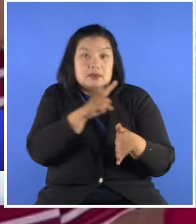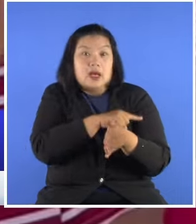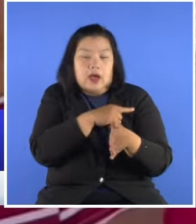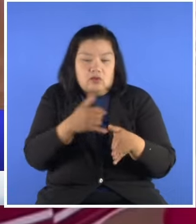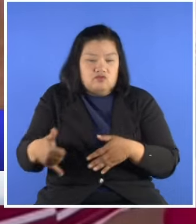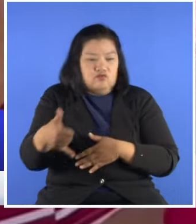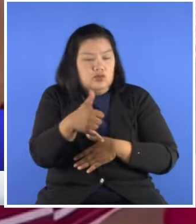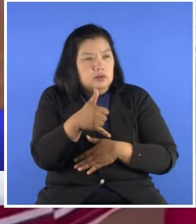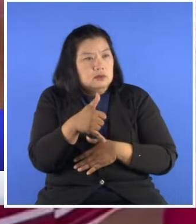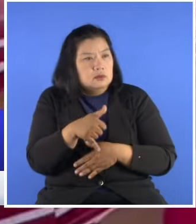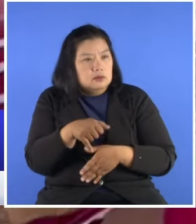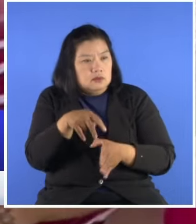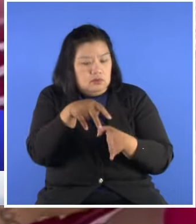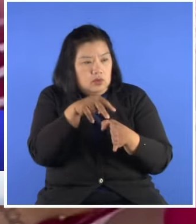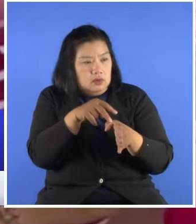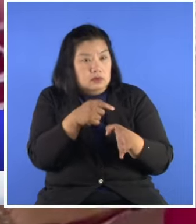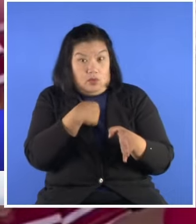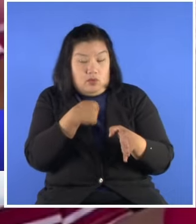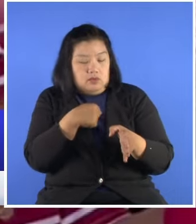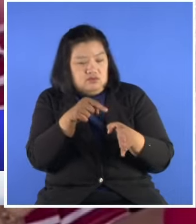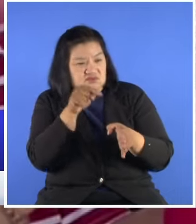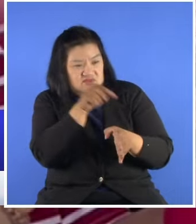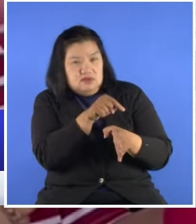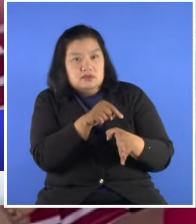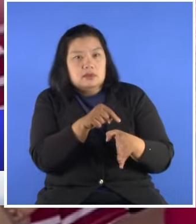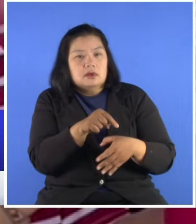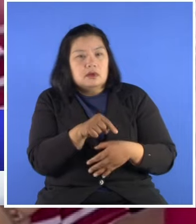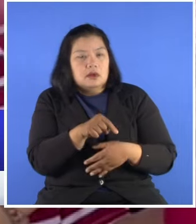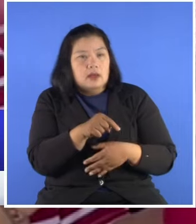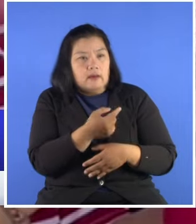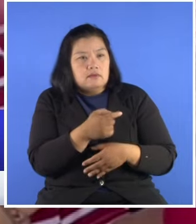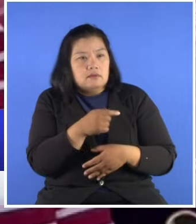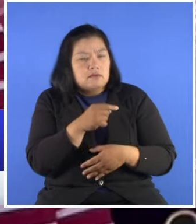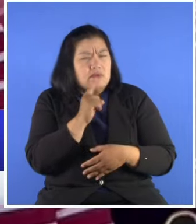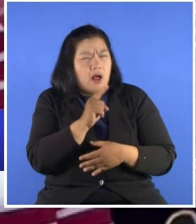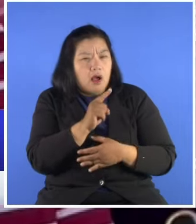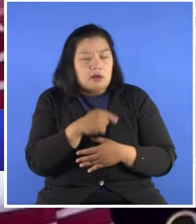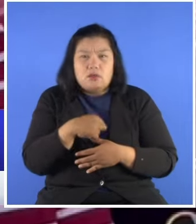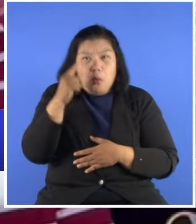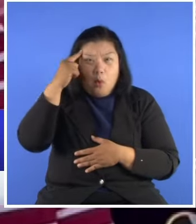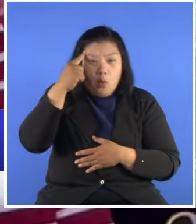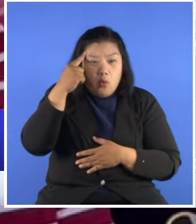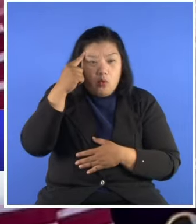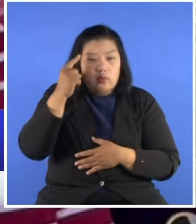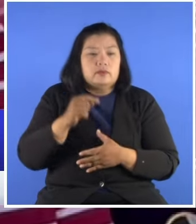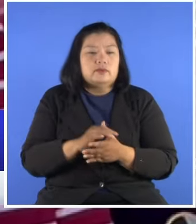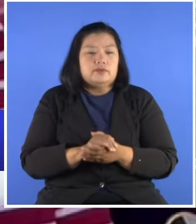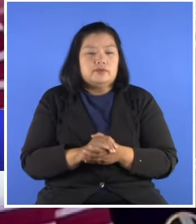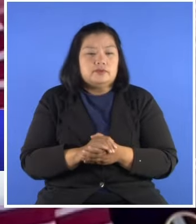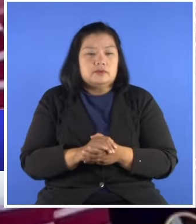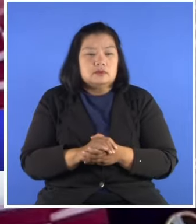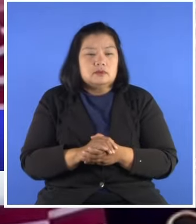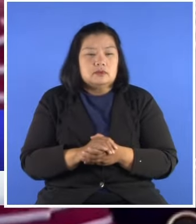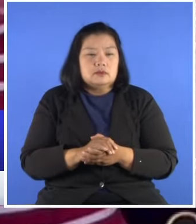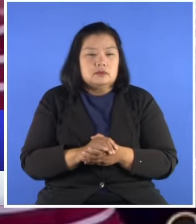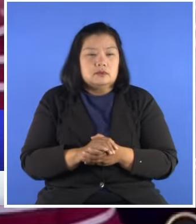ที่ ไปที่แฟน ใช่ครับ อืม แล้วก็แกลงมาเปิดประตูลงมาแล้วก็ด่าอะไรไม่รู้ผม วินาทีนั้นคือแกตกรัวเลย